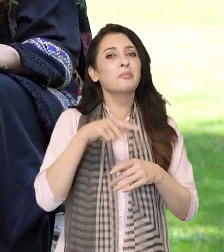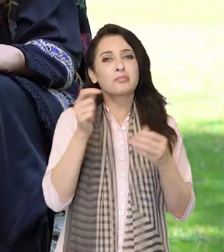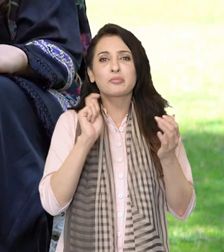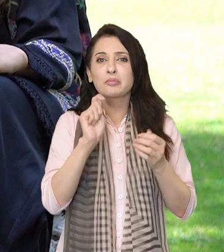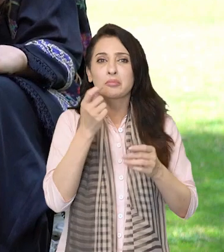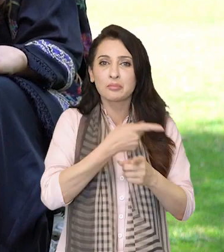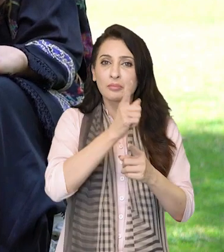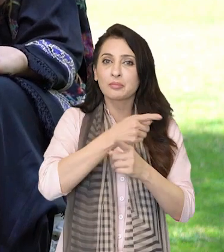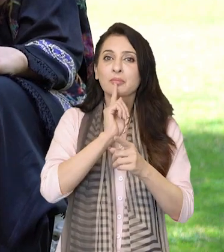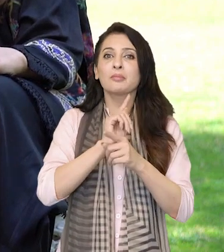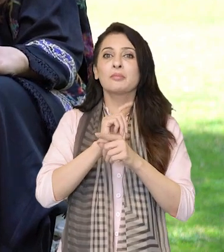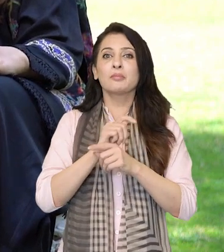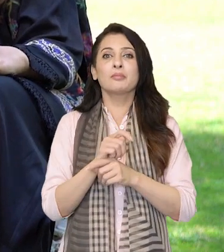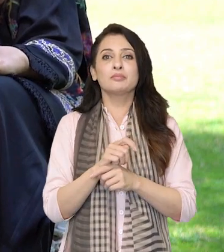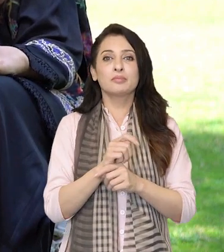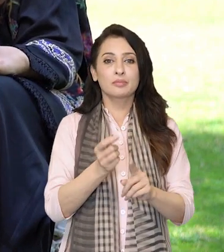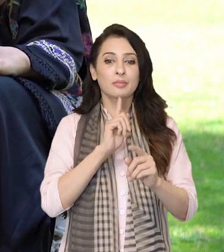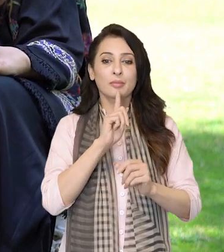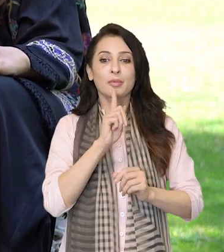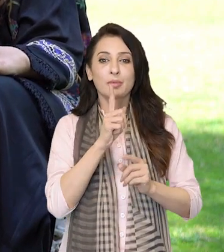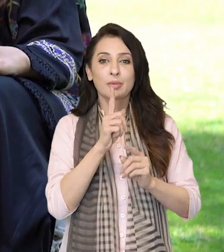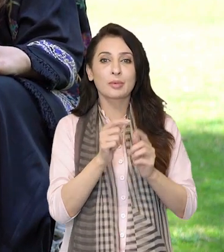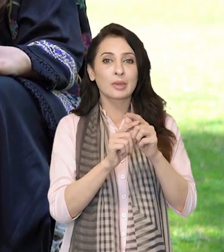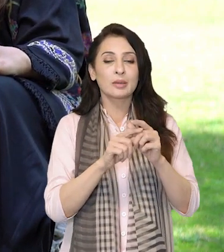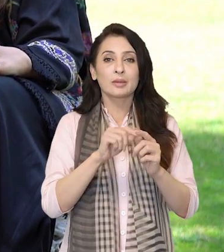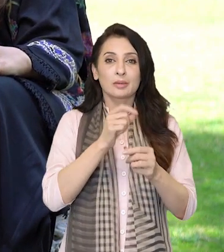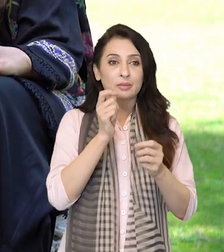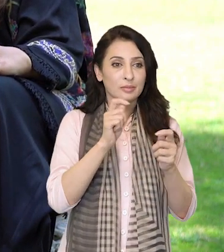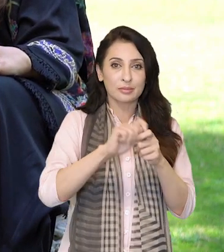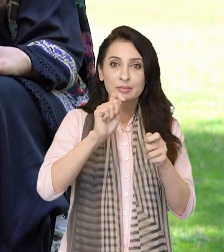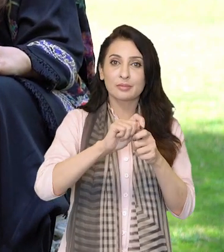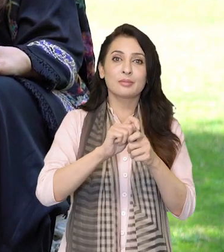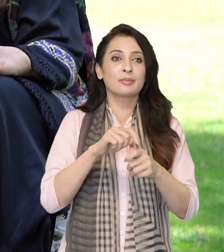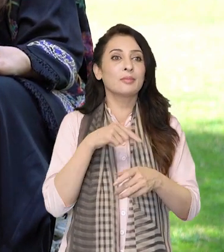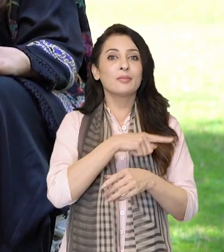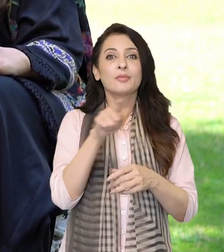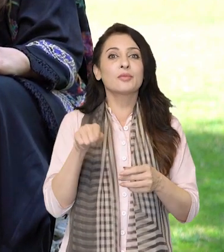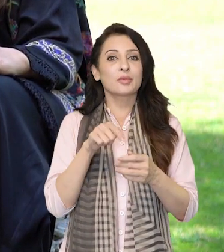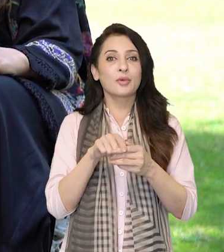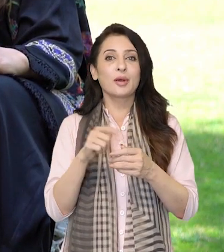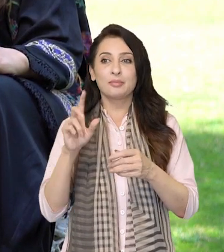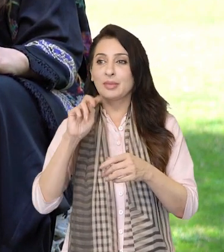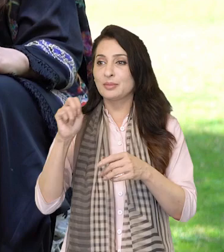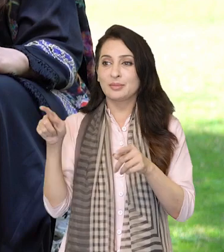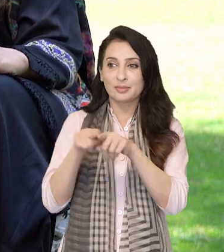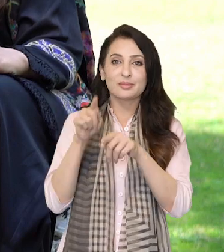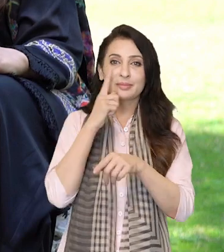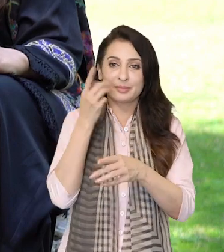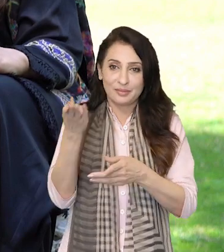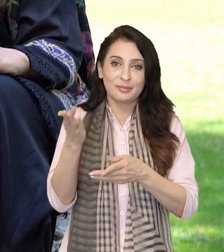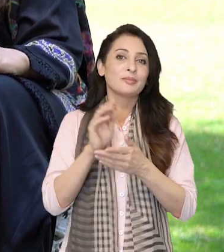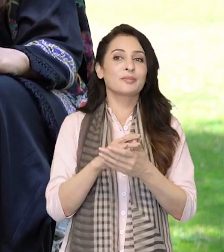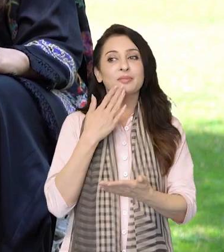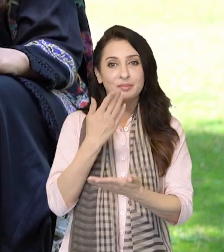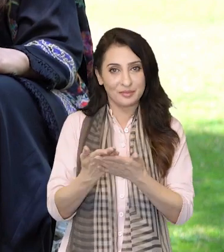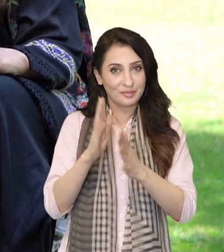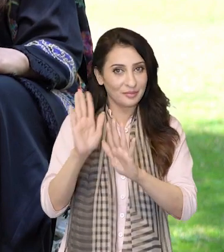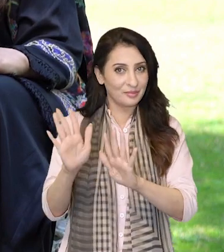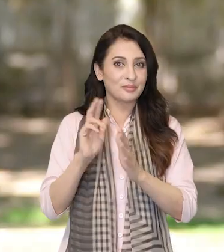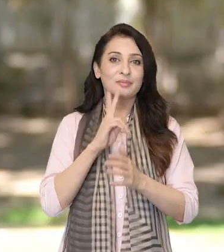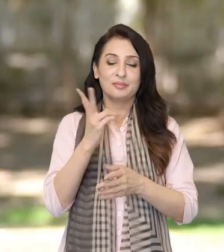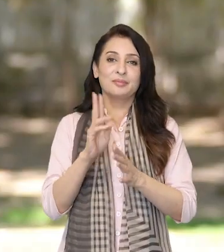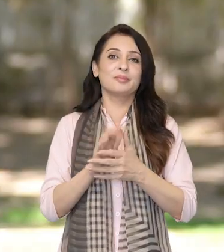टुगेदर। हमने चाइल्ड प्रोटेक्शन की 10 बच्चियों को एम्पावर किया है, उनको मुख्तलिफ़ स्किल्स सिखाई हैं, जैसे कि कैंडल